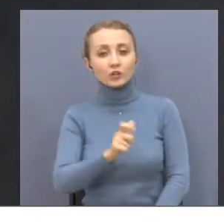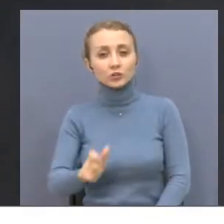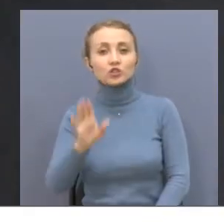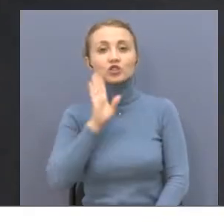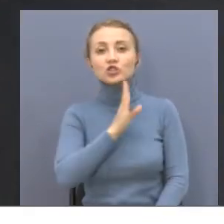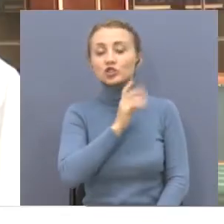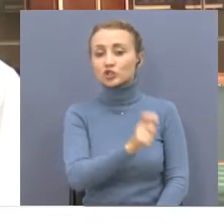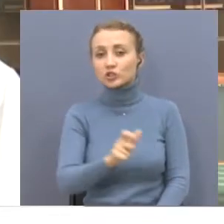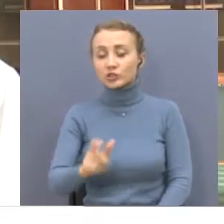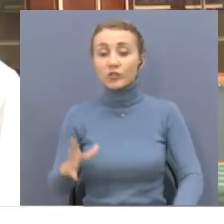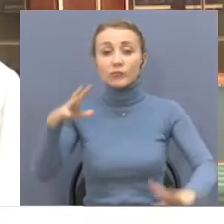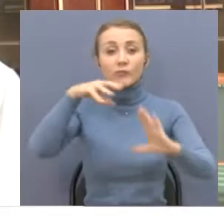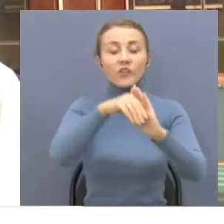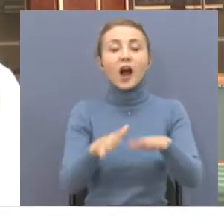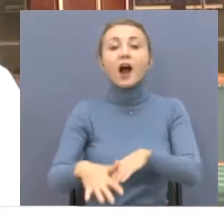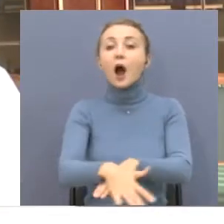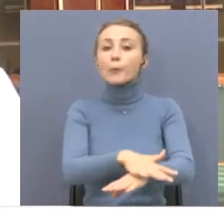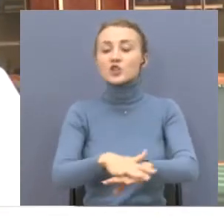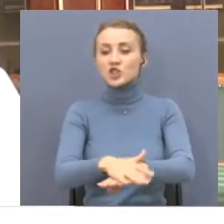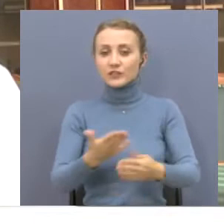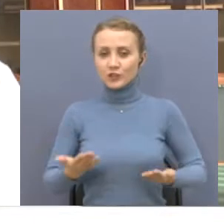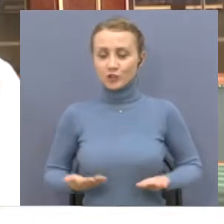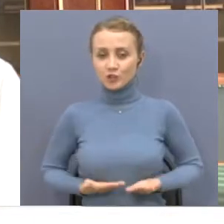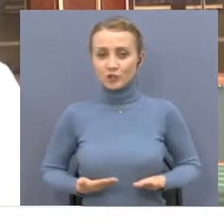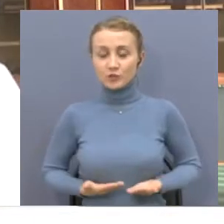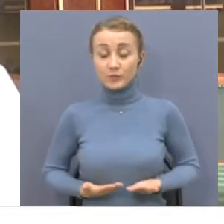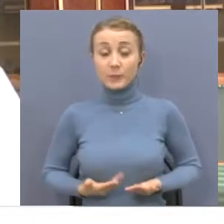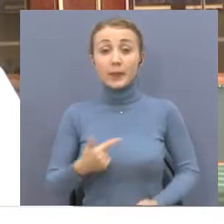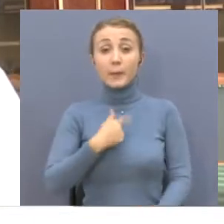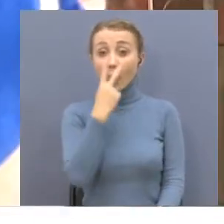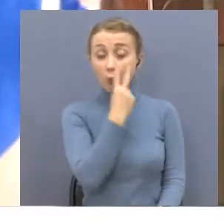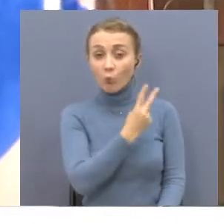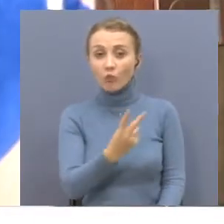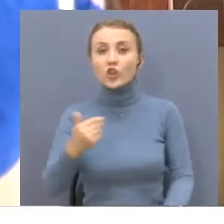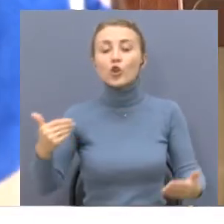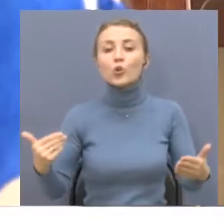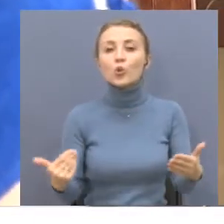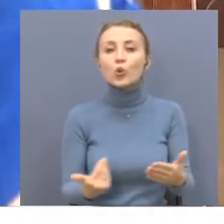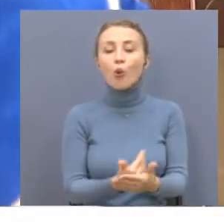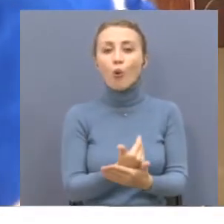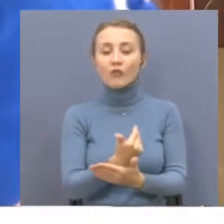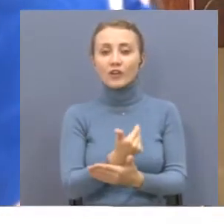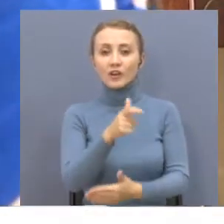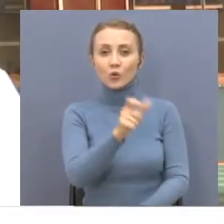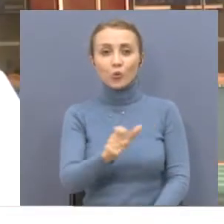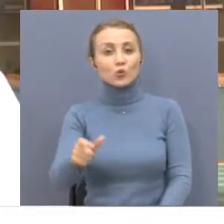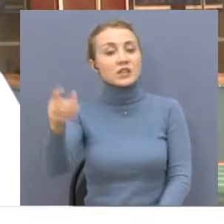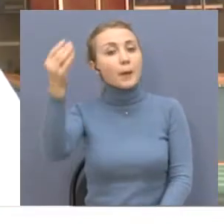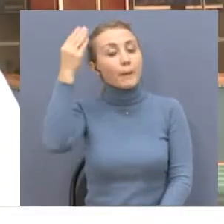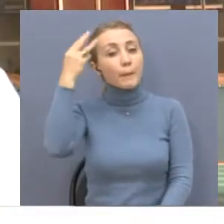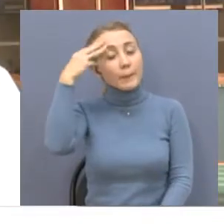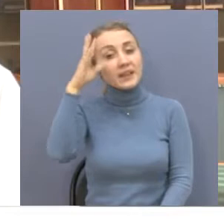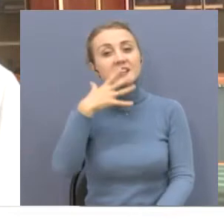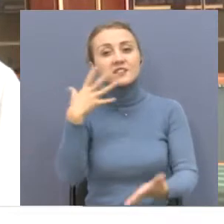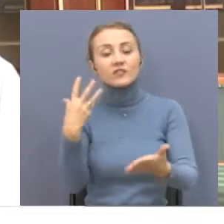белсенді араласуына мүмкіндік береді. Сайлау нәтижесі бойынша өңірдегі әр партия мәслихатқа өз өкілін ұсынады. Бұл өкілдер партияшілік іріктеу